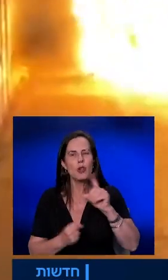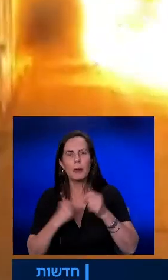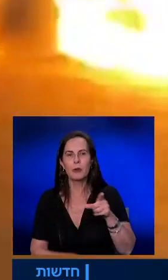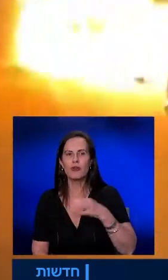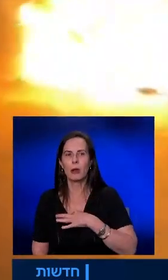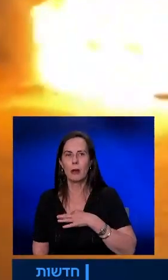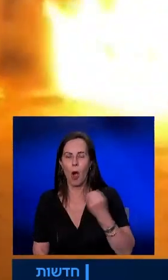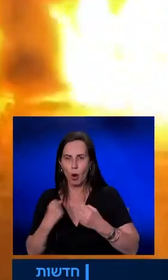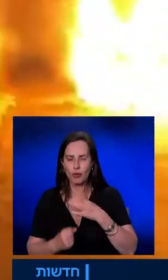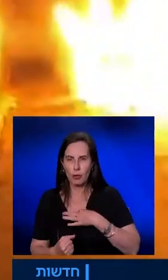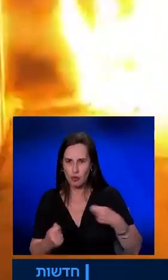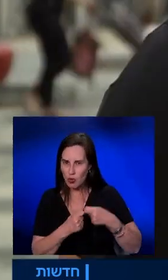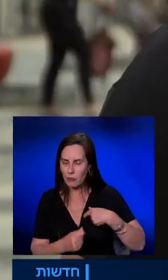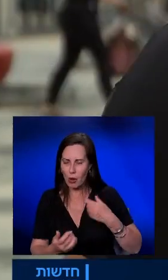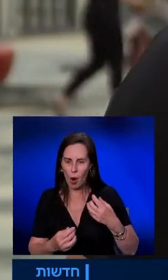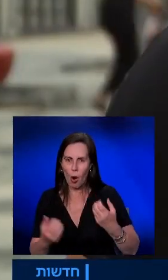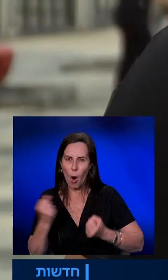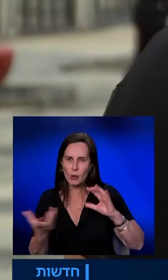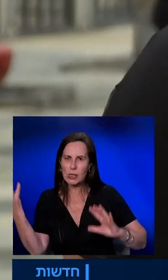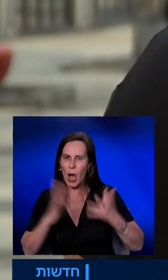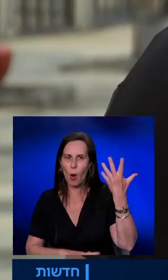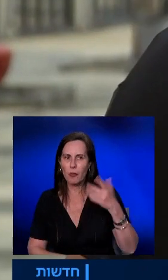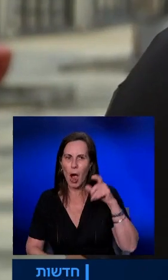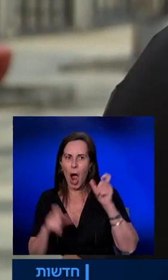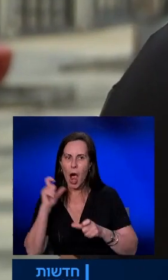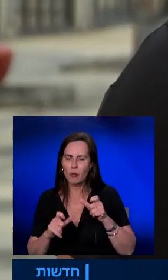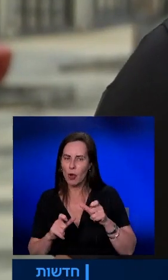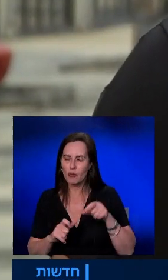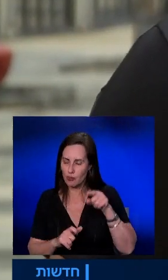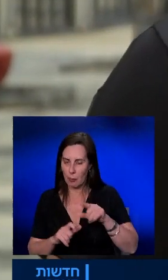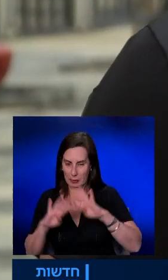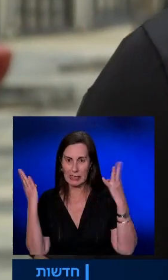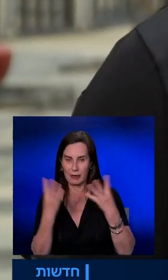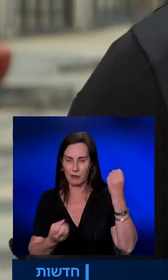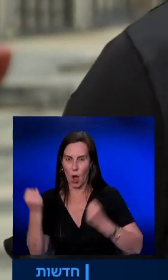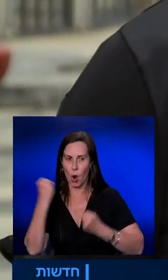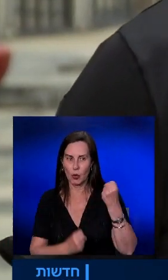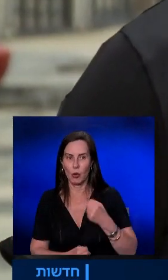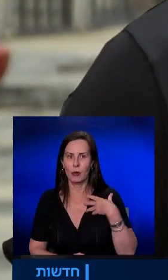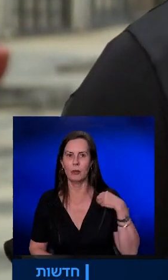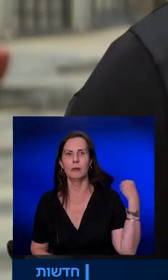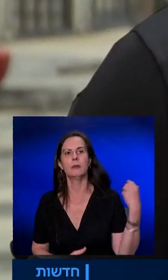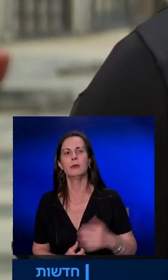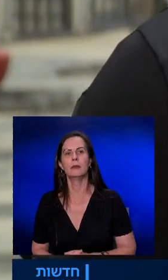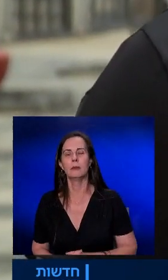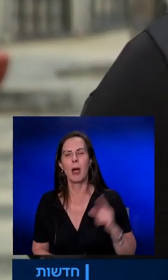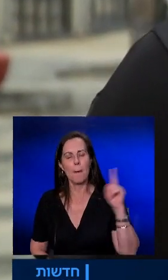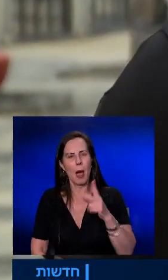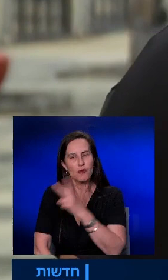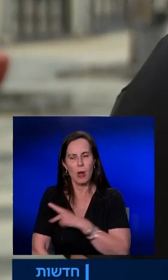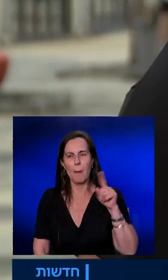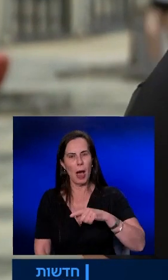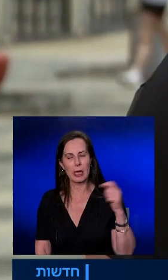מצאנו את האוטו של השותף שלי שרוף, אנשים היו שם, כל מסביב לאוטו, הגיעה